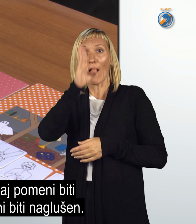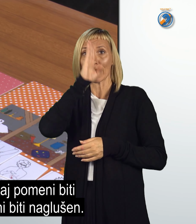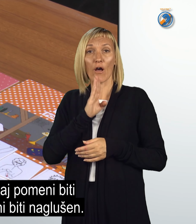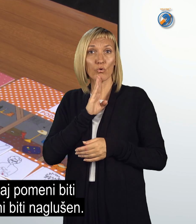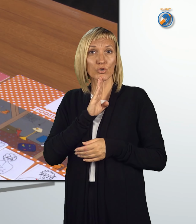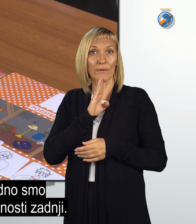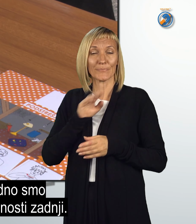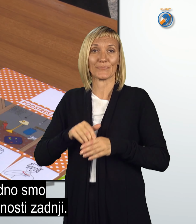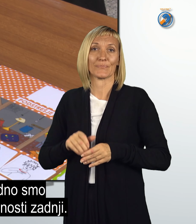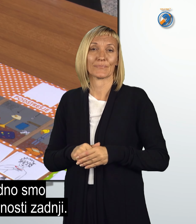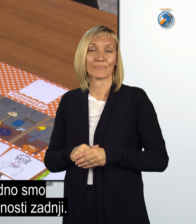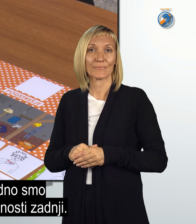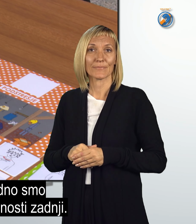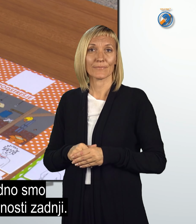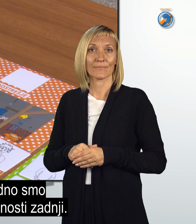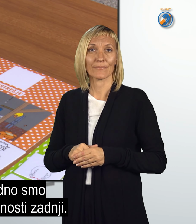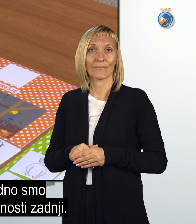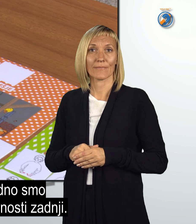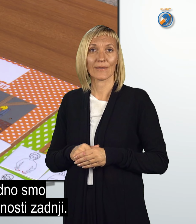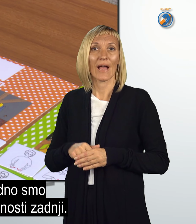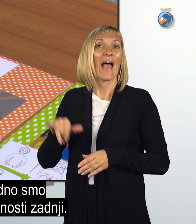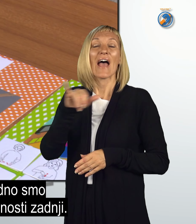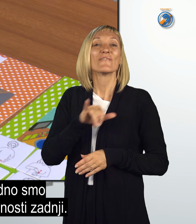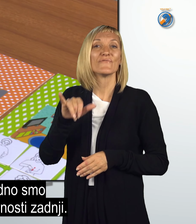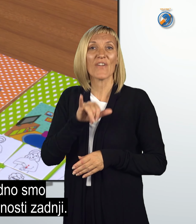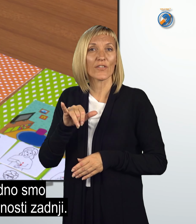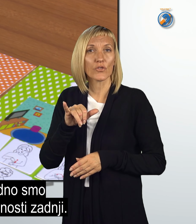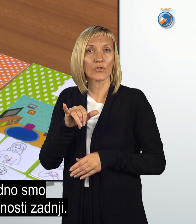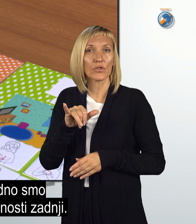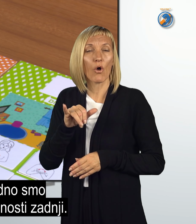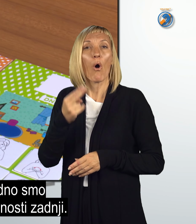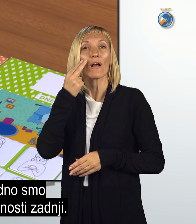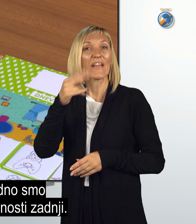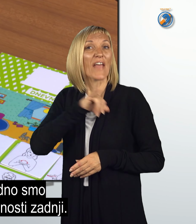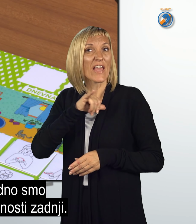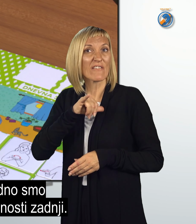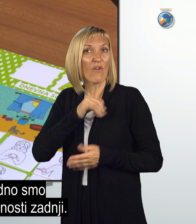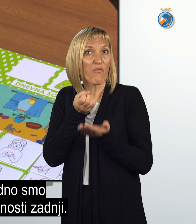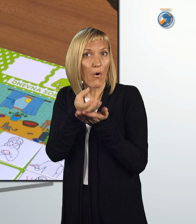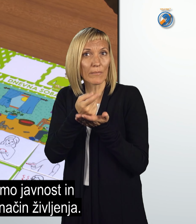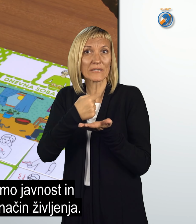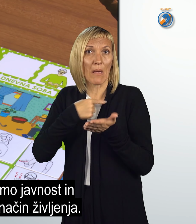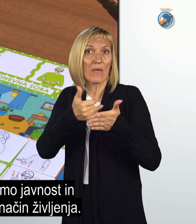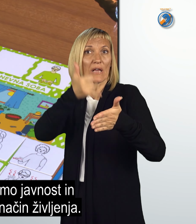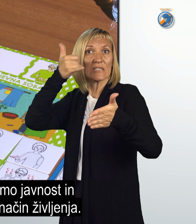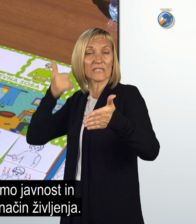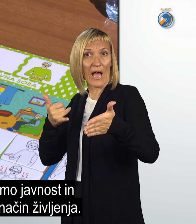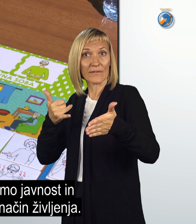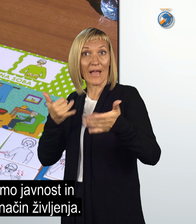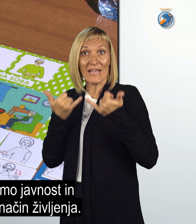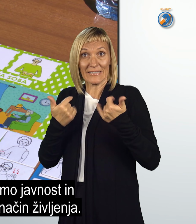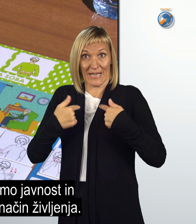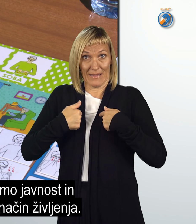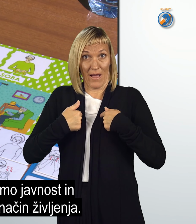naglušen. Kajti vedno smo v informacijah zadnji. In s tem mi